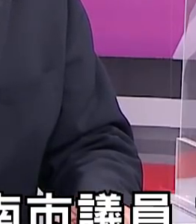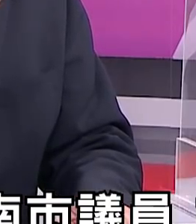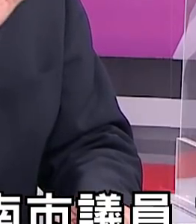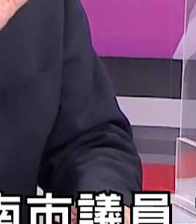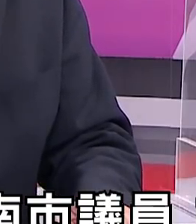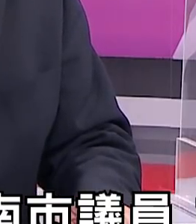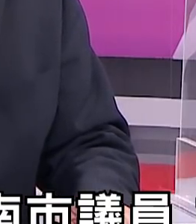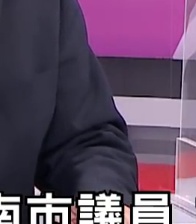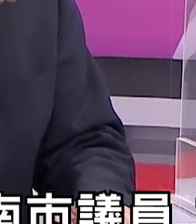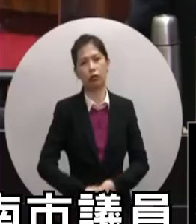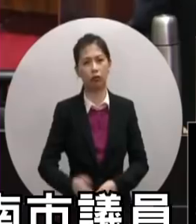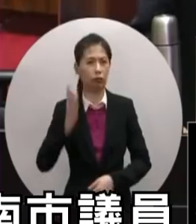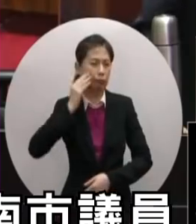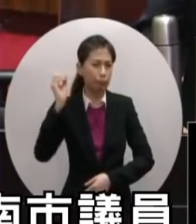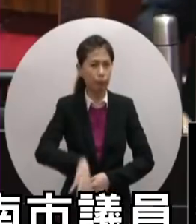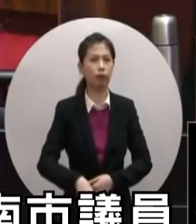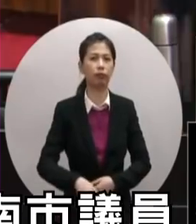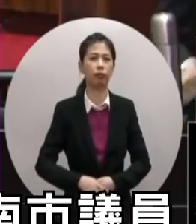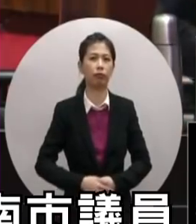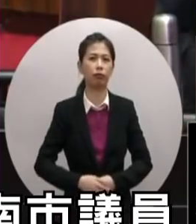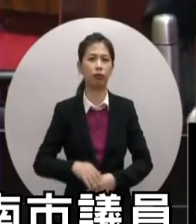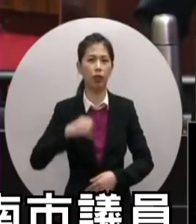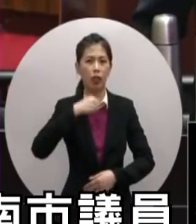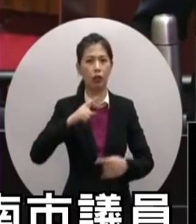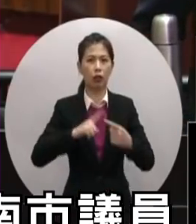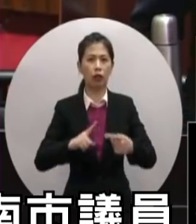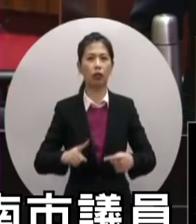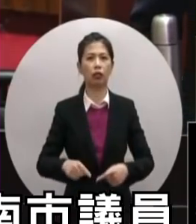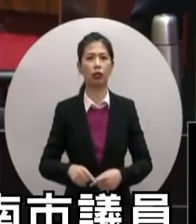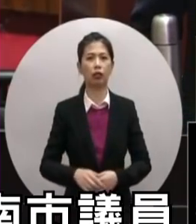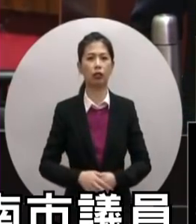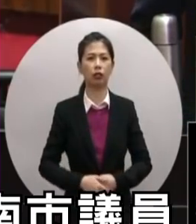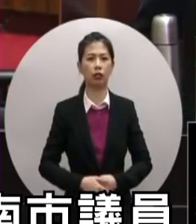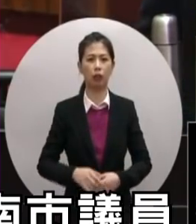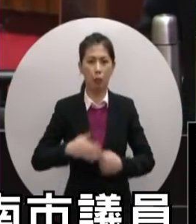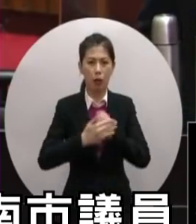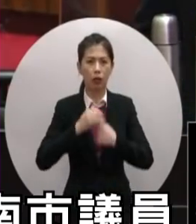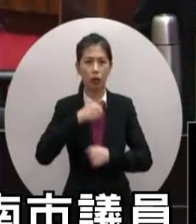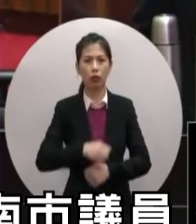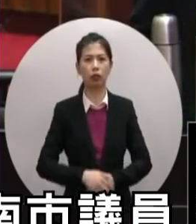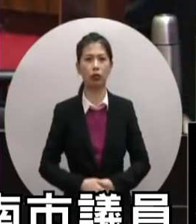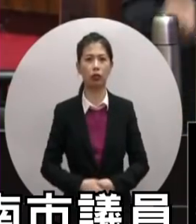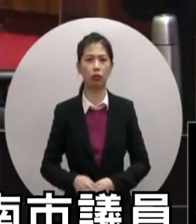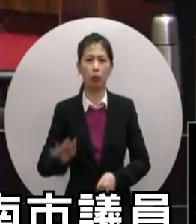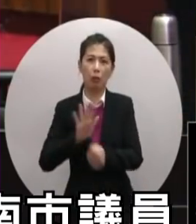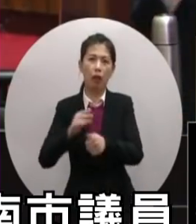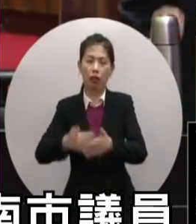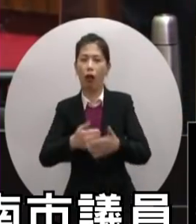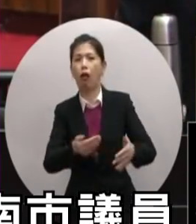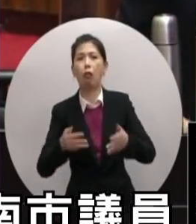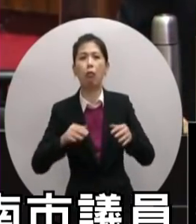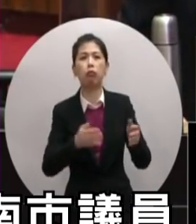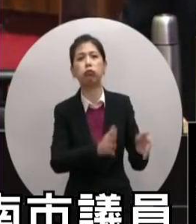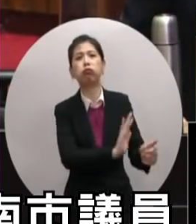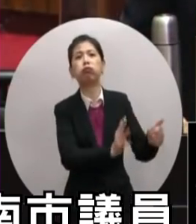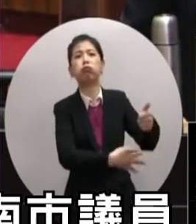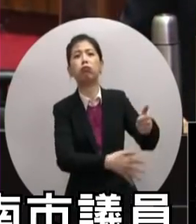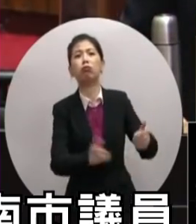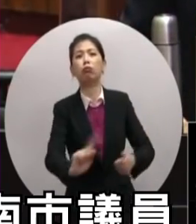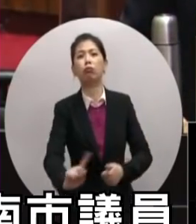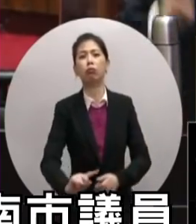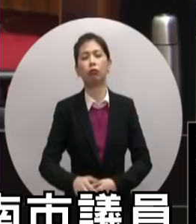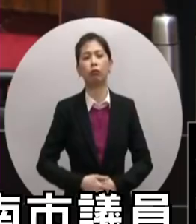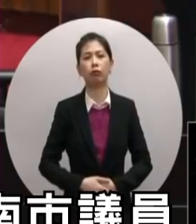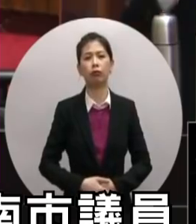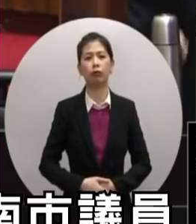了，代志就袂遮复杂。啊，为什么？因为苏贞昌伊唔捌，所以唔捌你甲问到这，伊会惊。